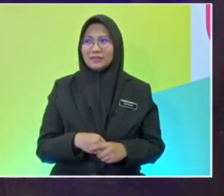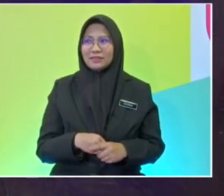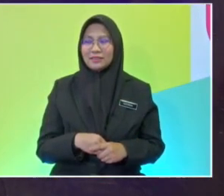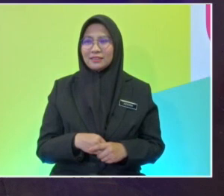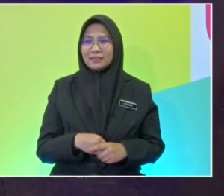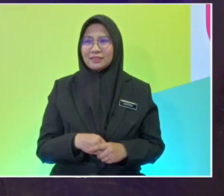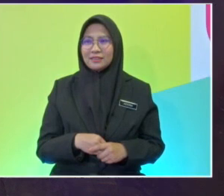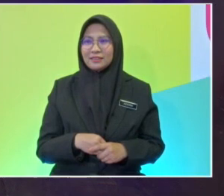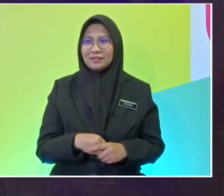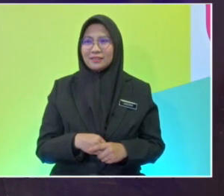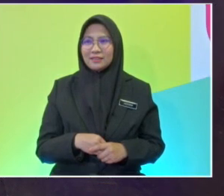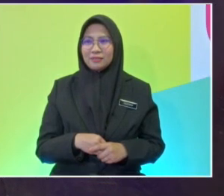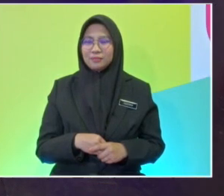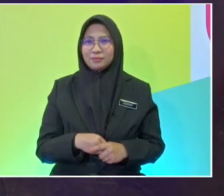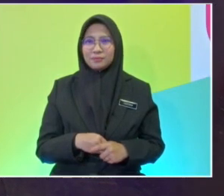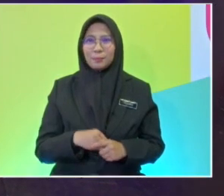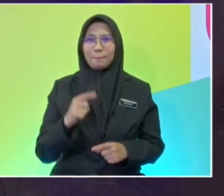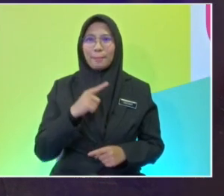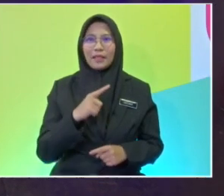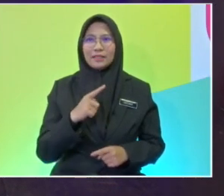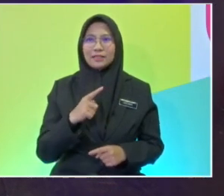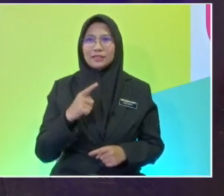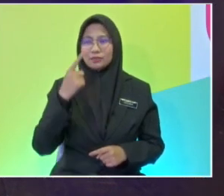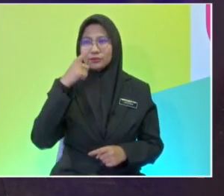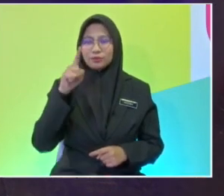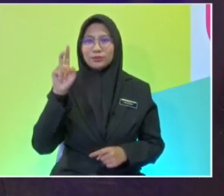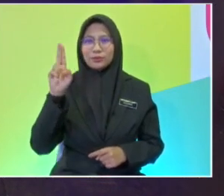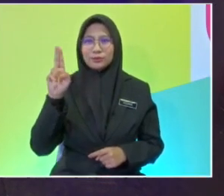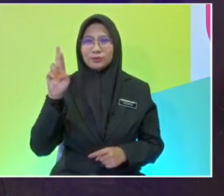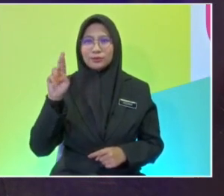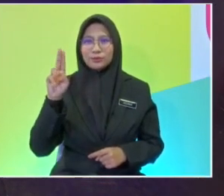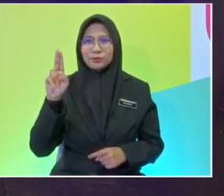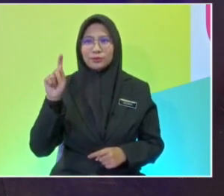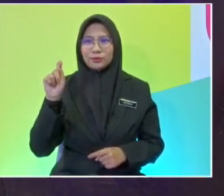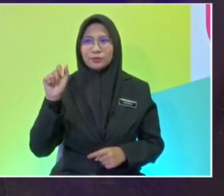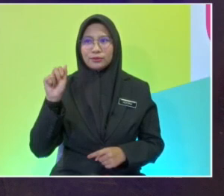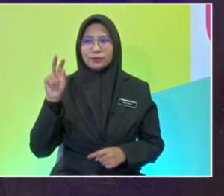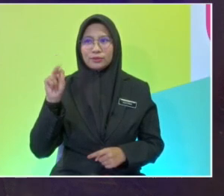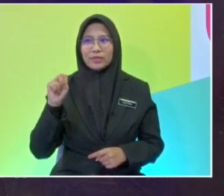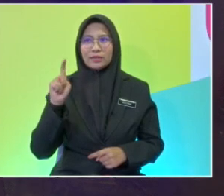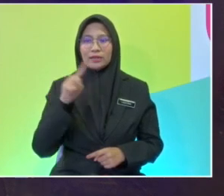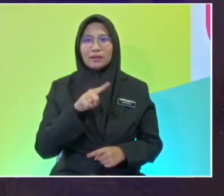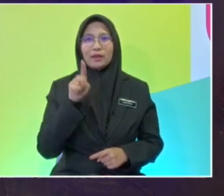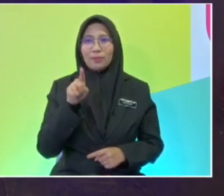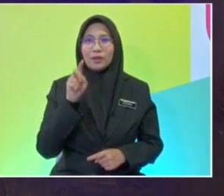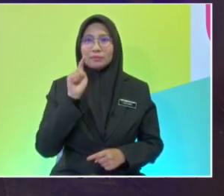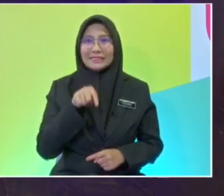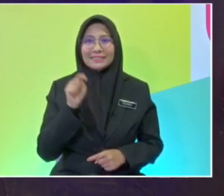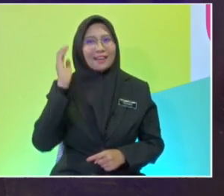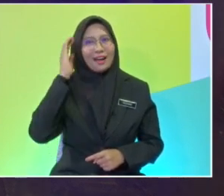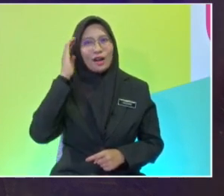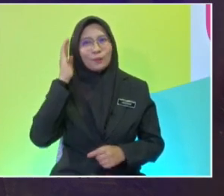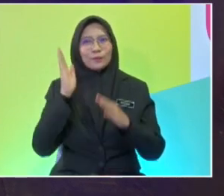itu soal dan bagi kontrak urutan yang pertama sehingga yang terakhir